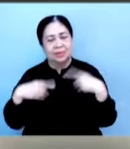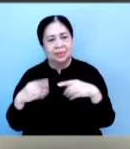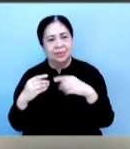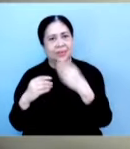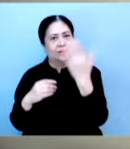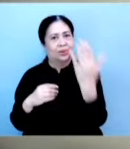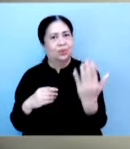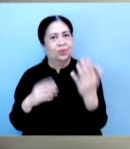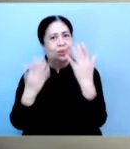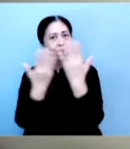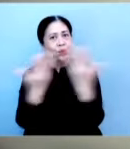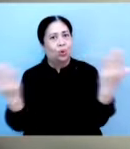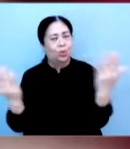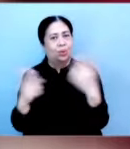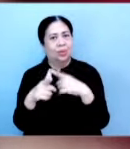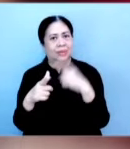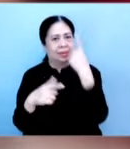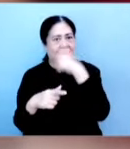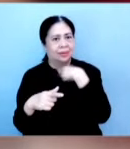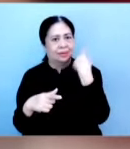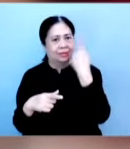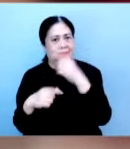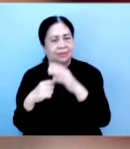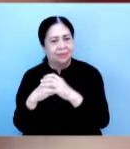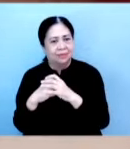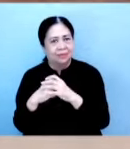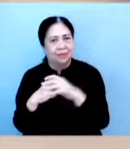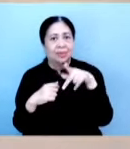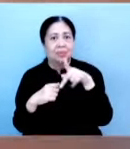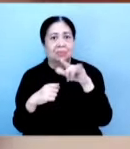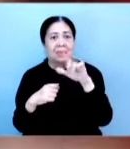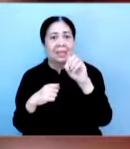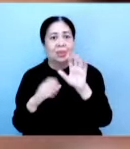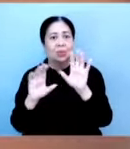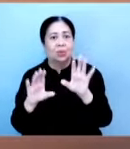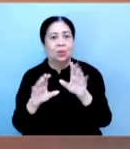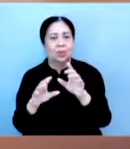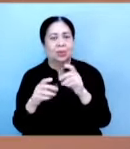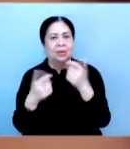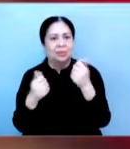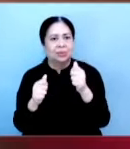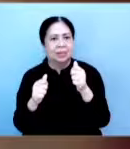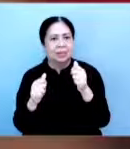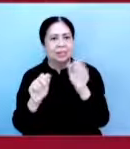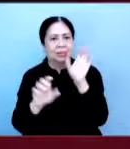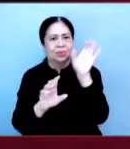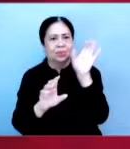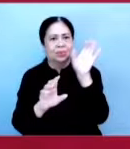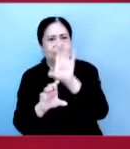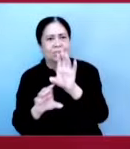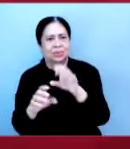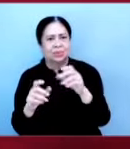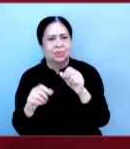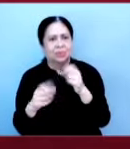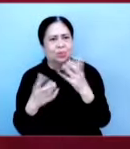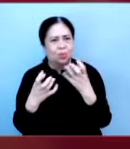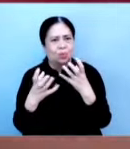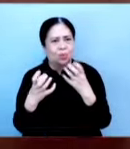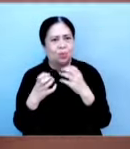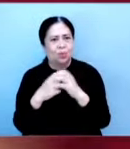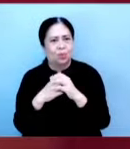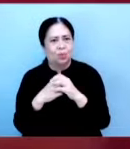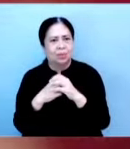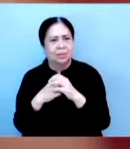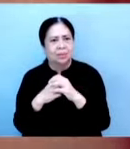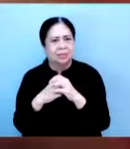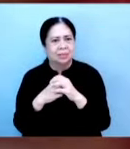wall tapos yung mukha yung pilow Nam nilagay niya pinipilit niyang Ikabit parang sobrang prigo siya SM